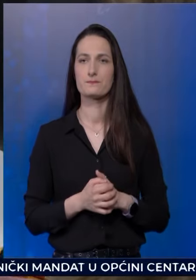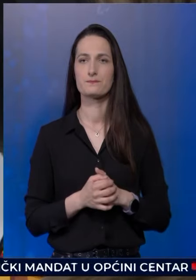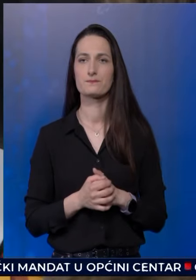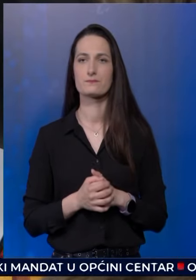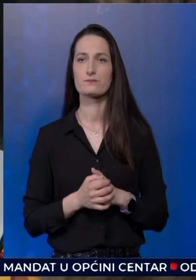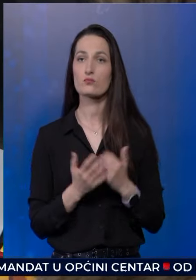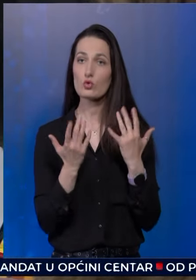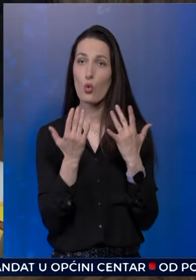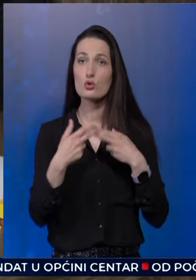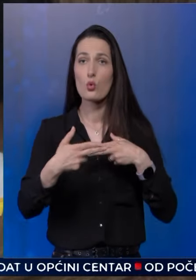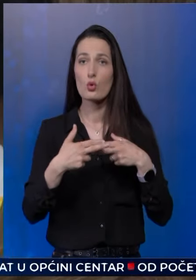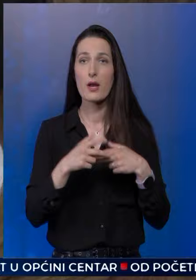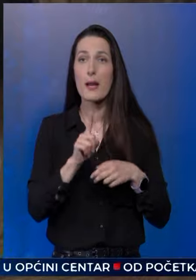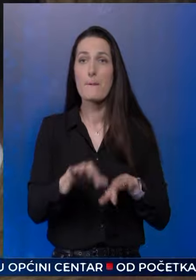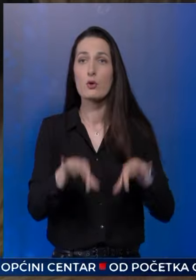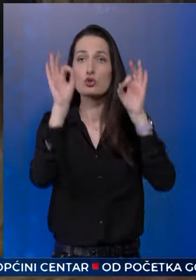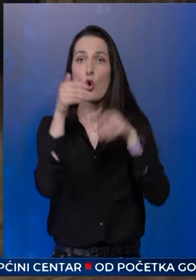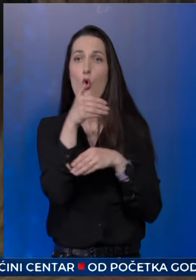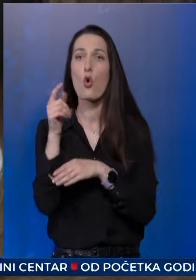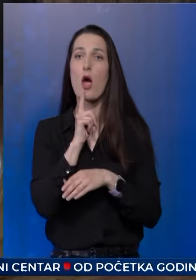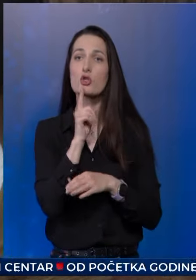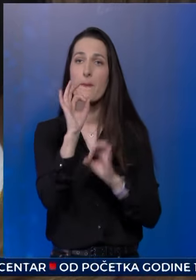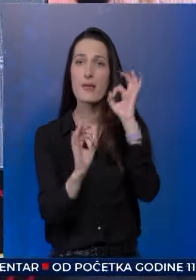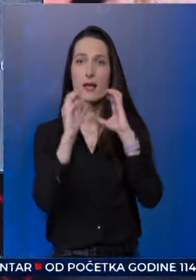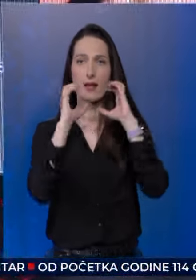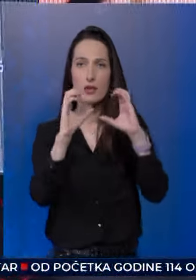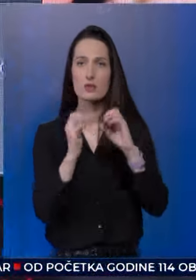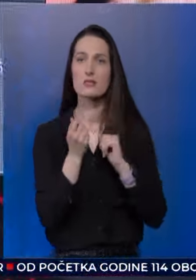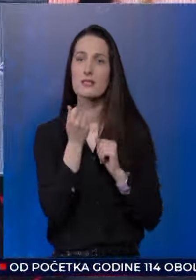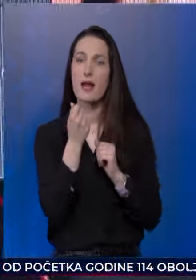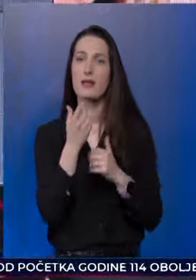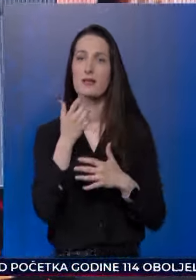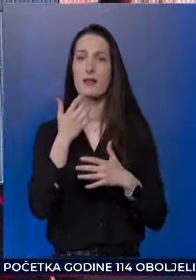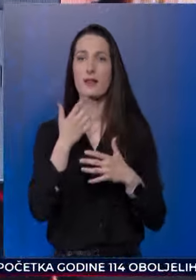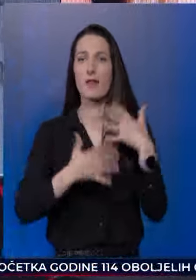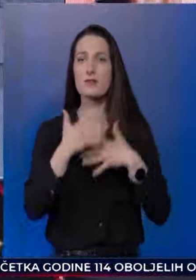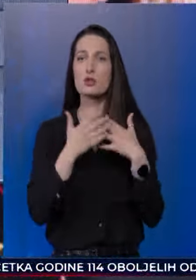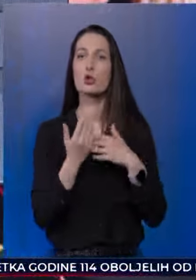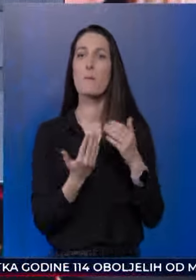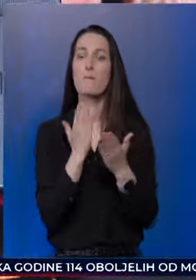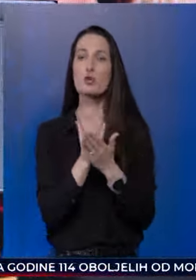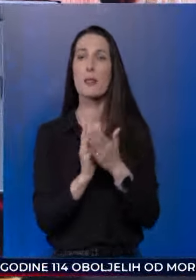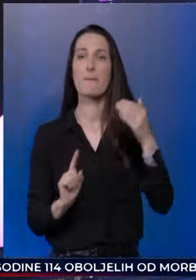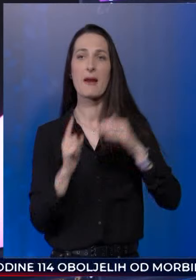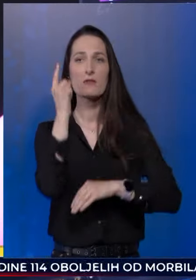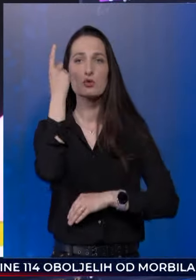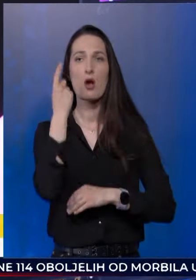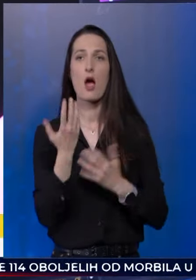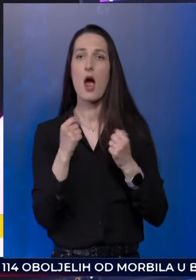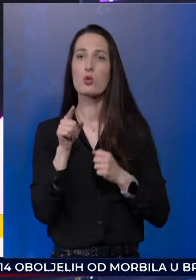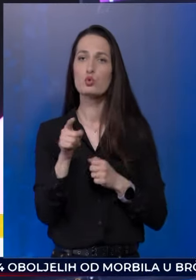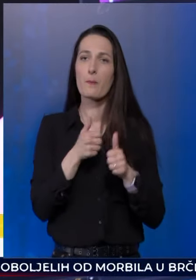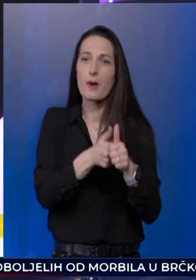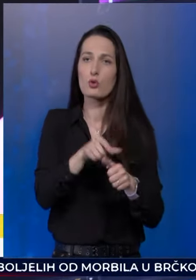zatvaranje. Ukoliko se uskoro ne pronađe kompanija koja će mjeriti gledanost, cijena za televizije će postati previsoka, a nju